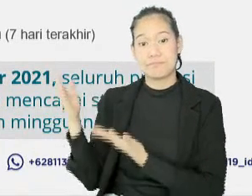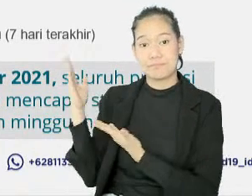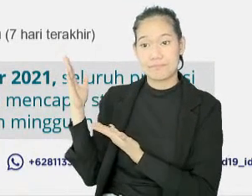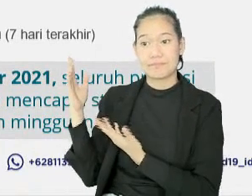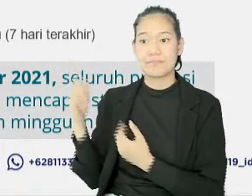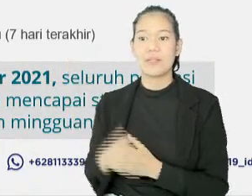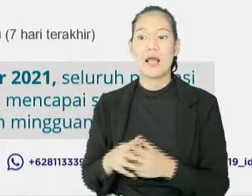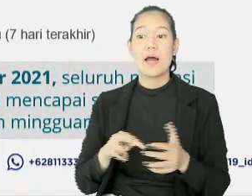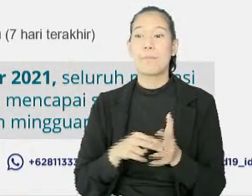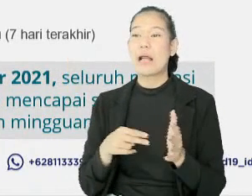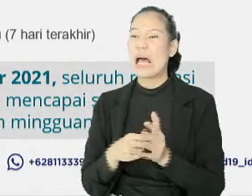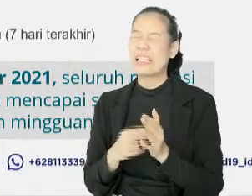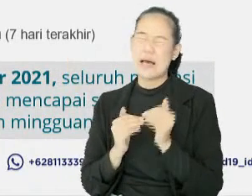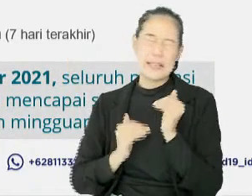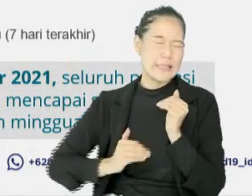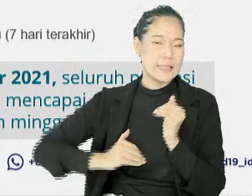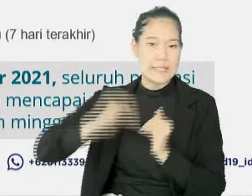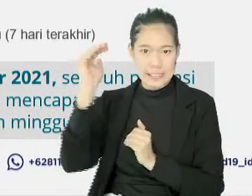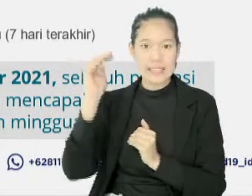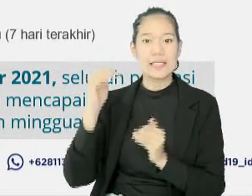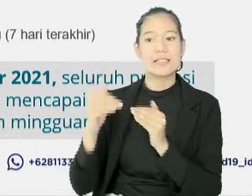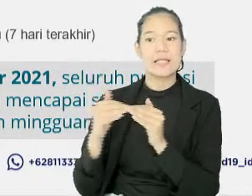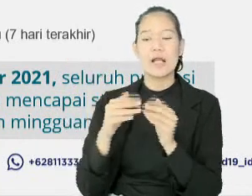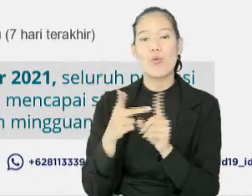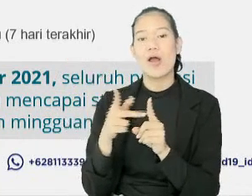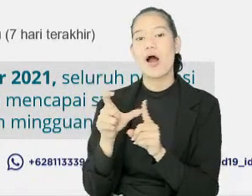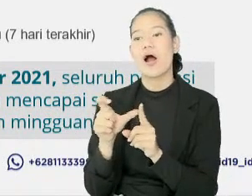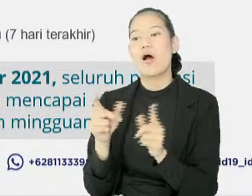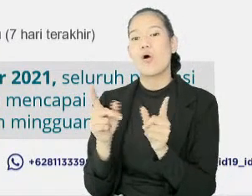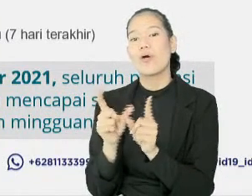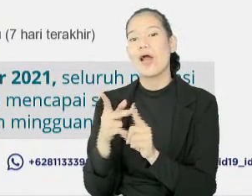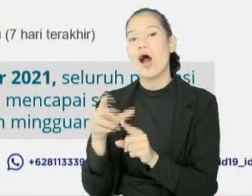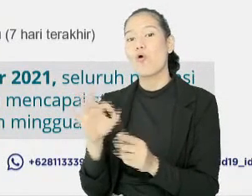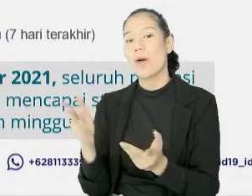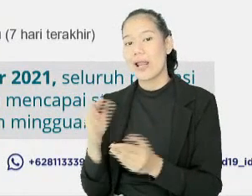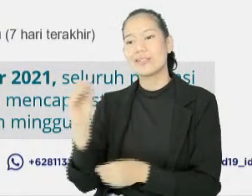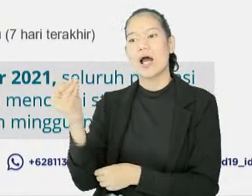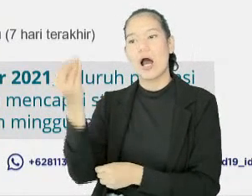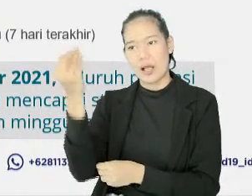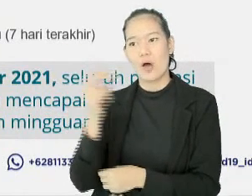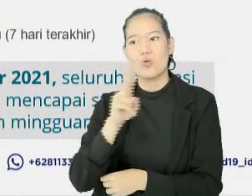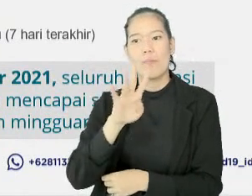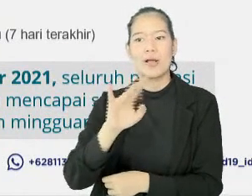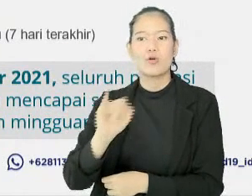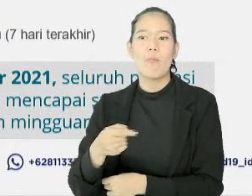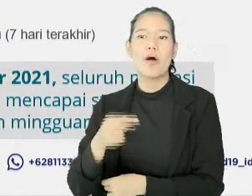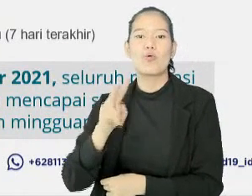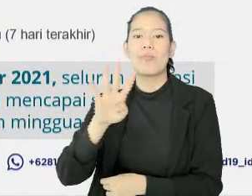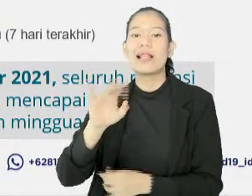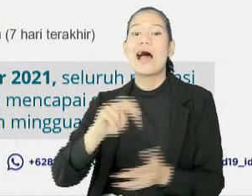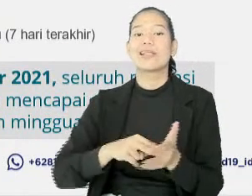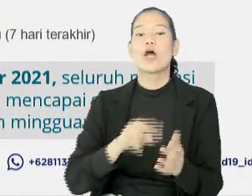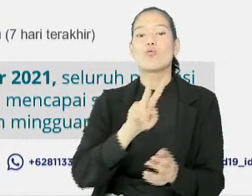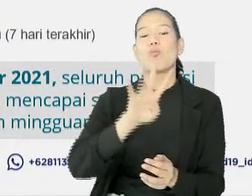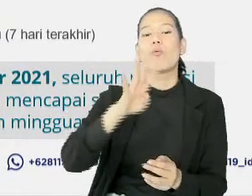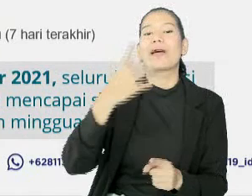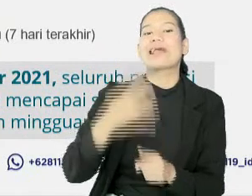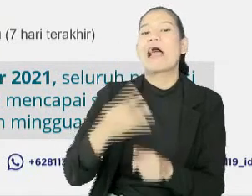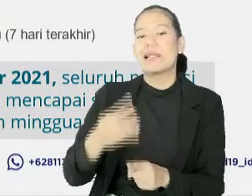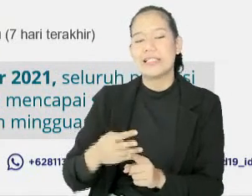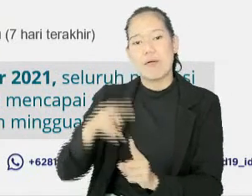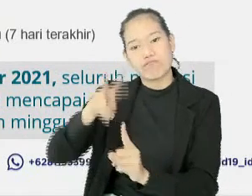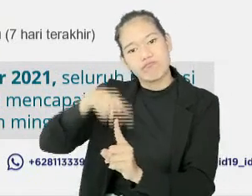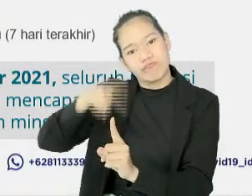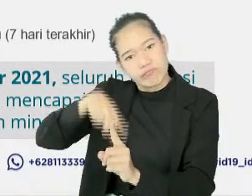berarti yang ini gitu ya dari standar Who bisa DKI Jakarta sampai 24 24 24 kali lipat gitulah dari yang diminta